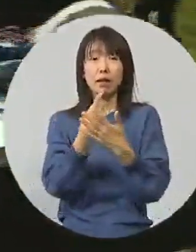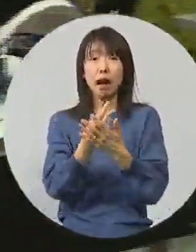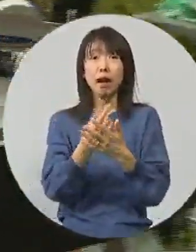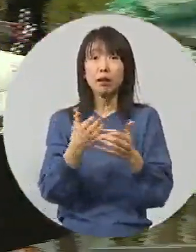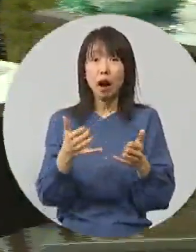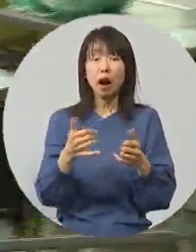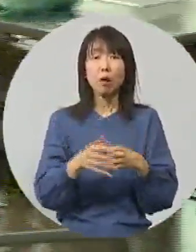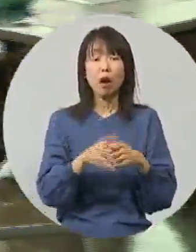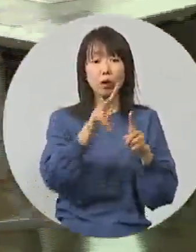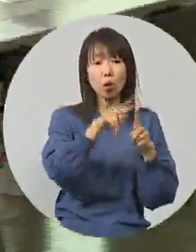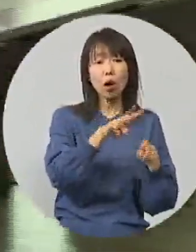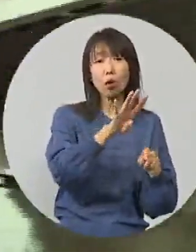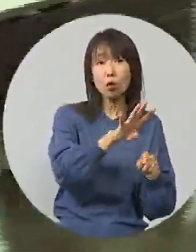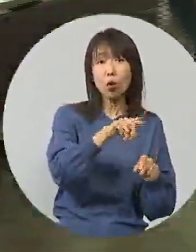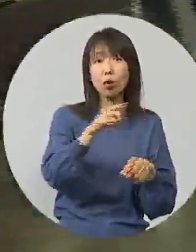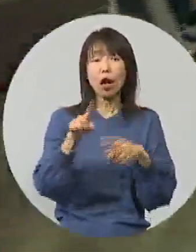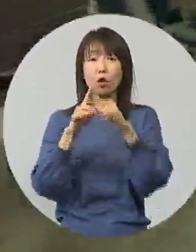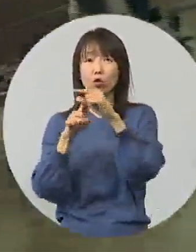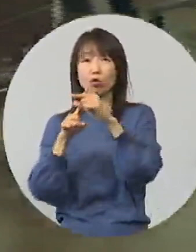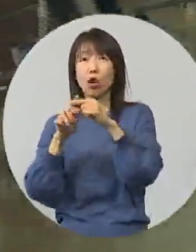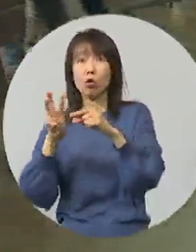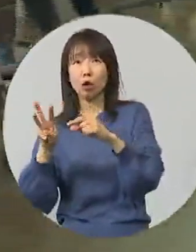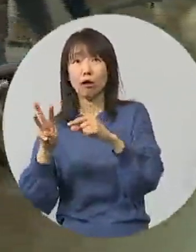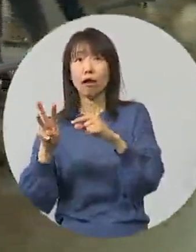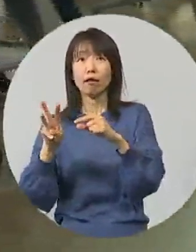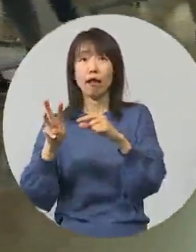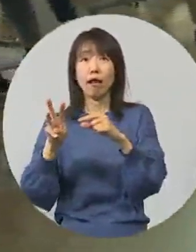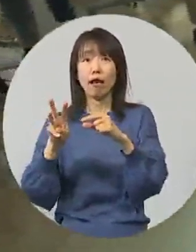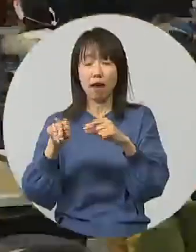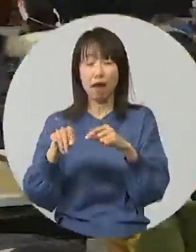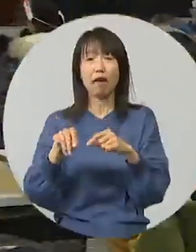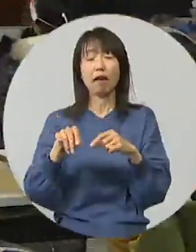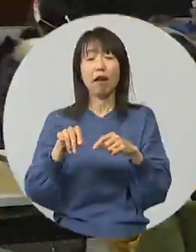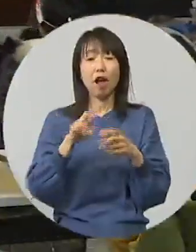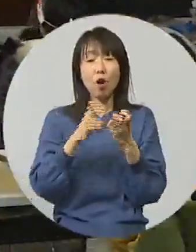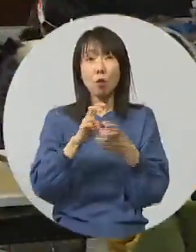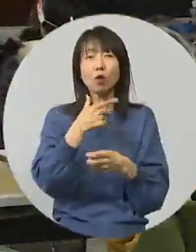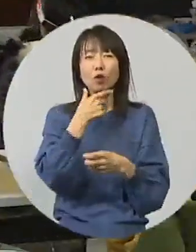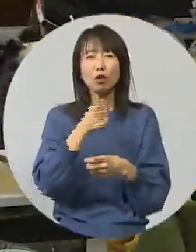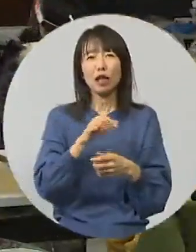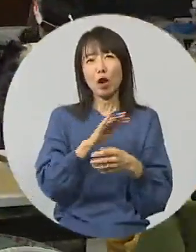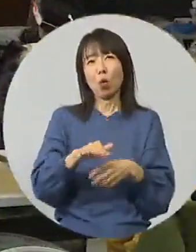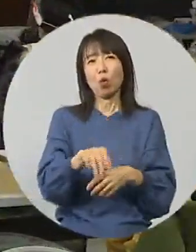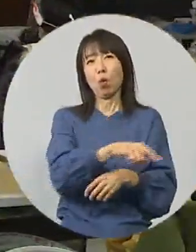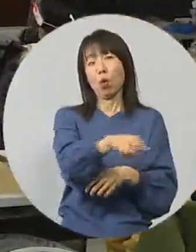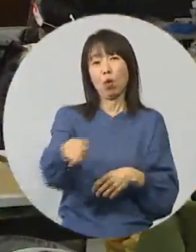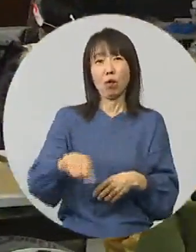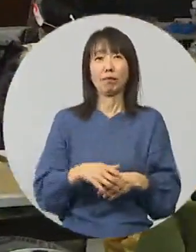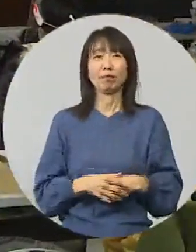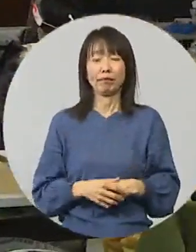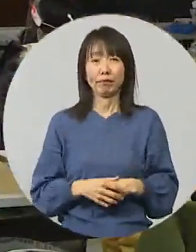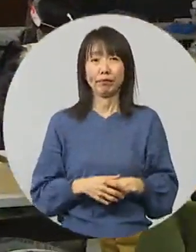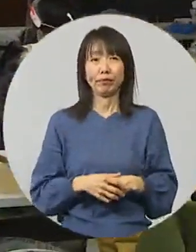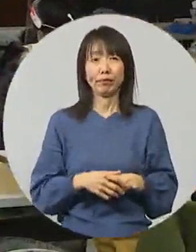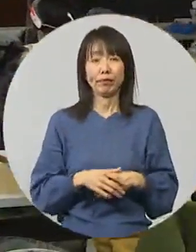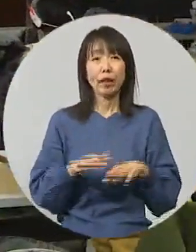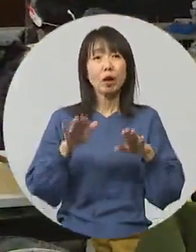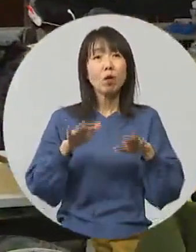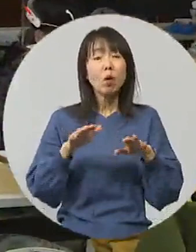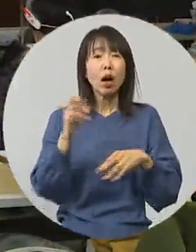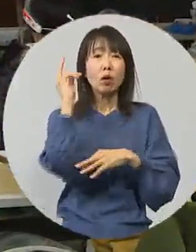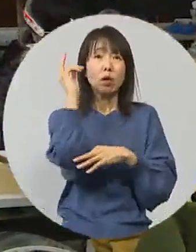4年生から中学校3年生までのロボット好きの子どもたちです。今回のセミナーで